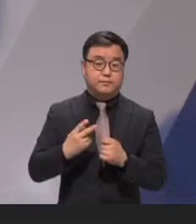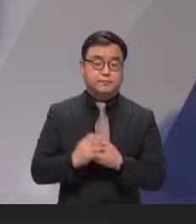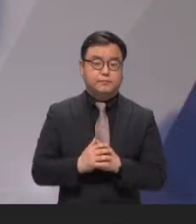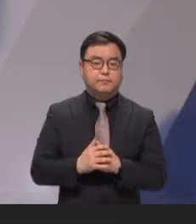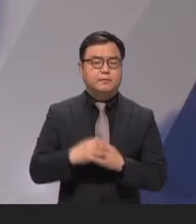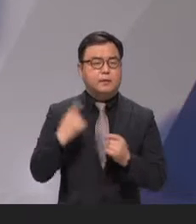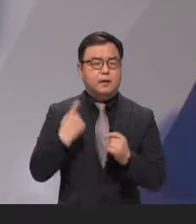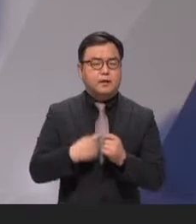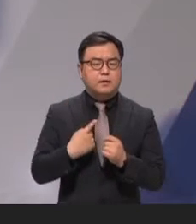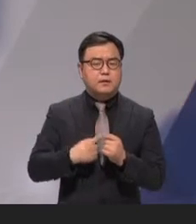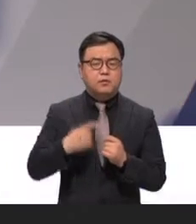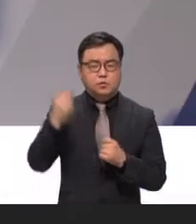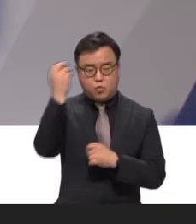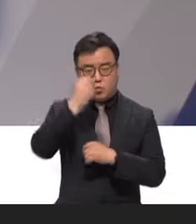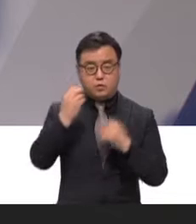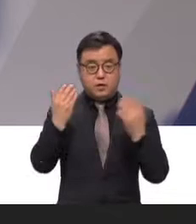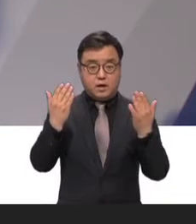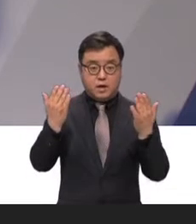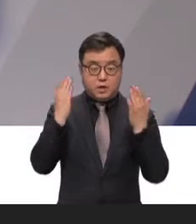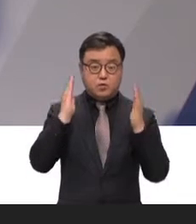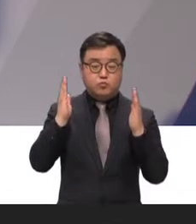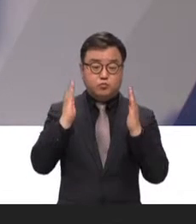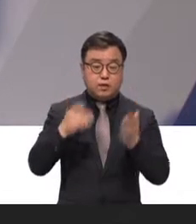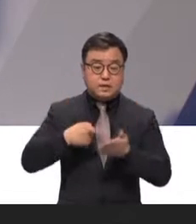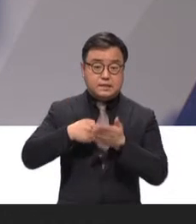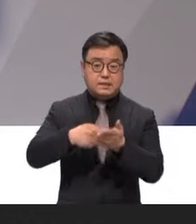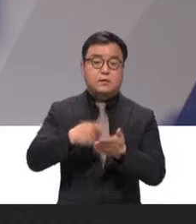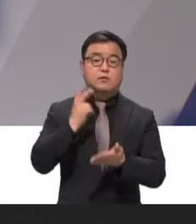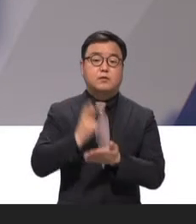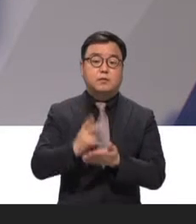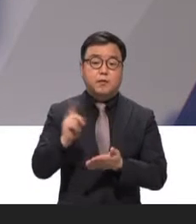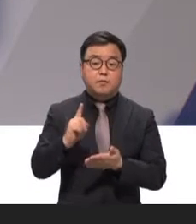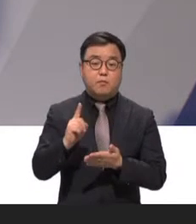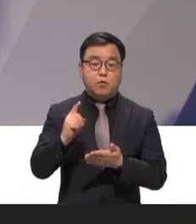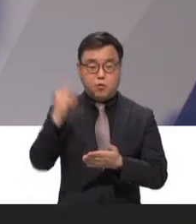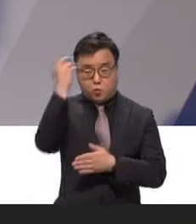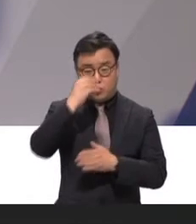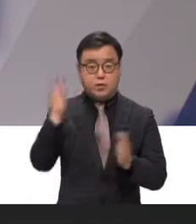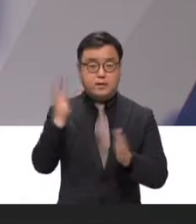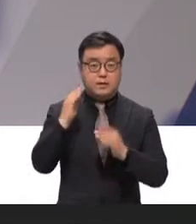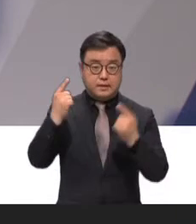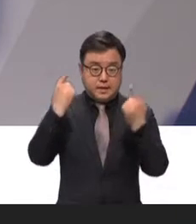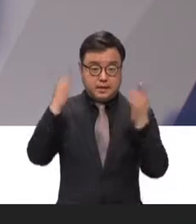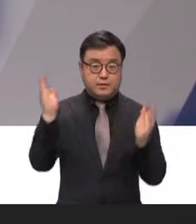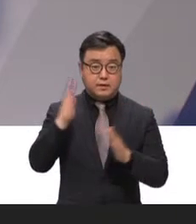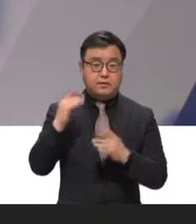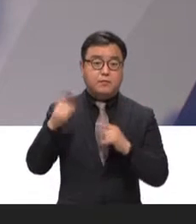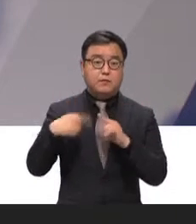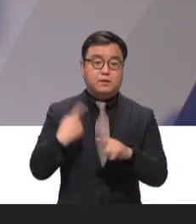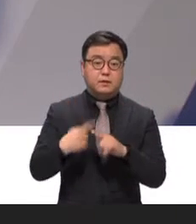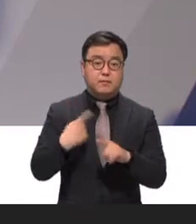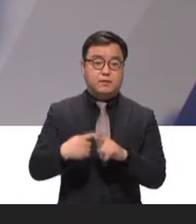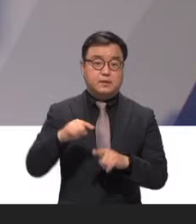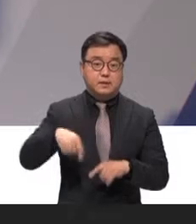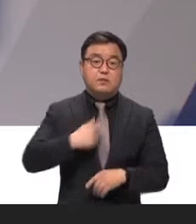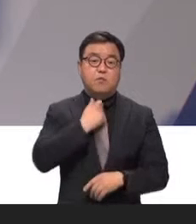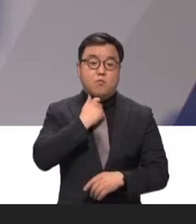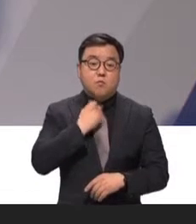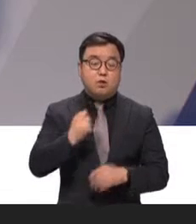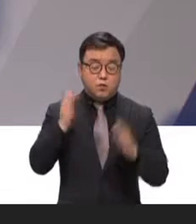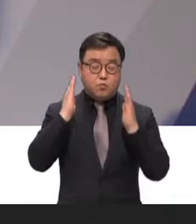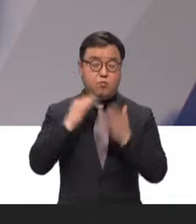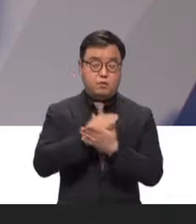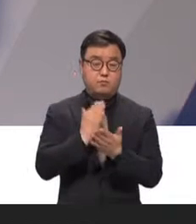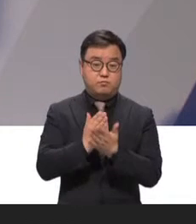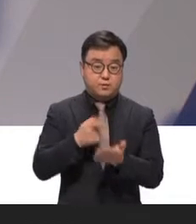좀 고교 수강 신청제라는 것인데요. 네. 이거는 고등학생도 대학생처럼 자기가 듣고 싶은 과목을 수강 신청해서 네.